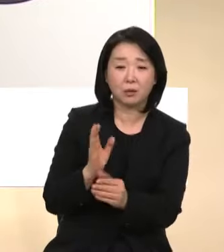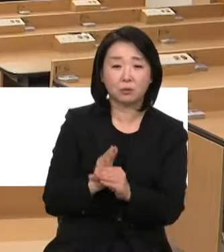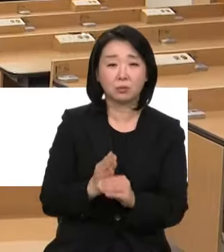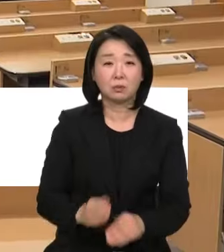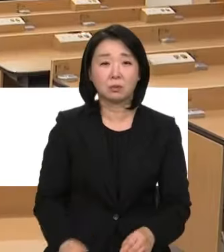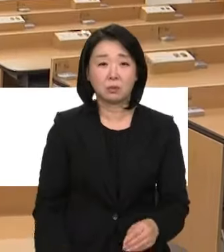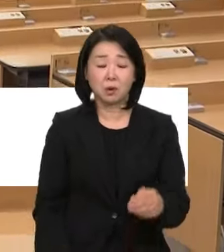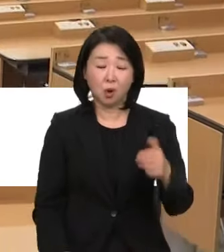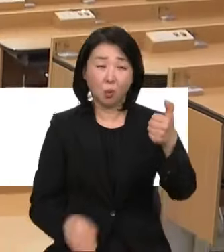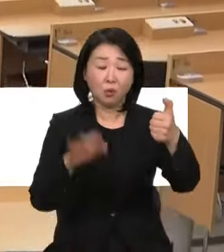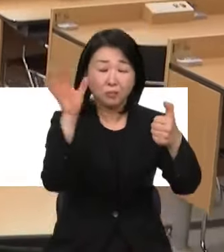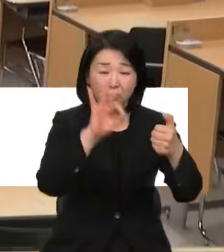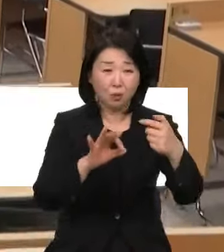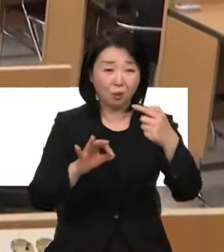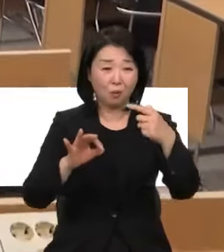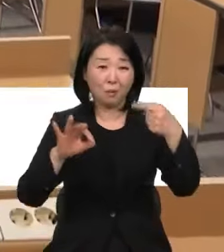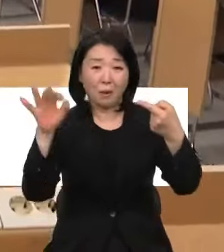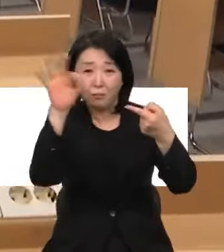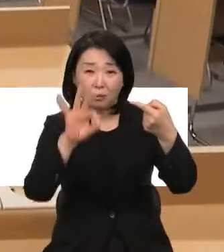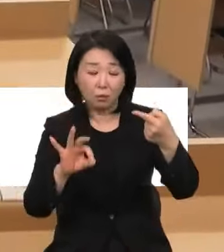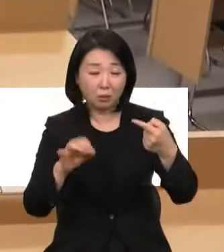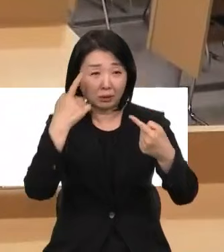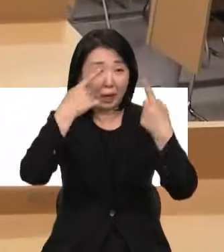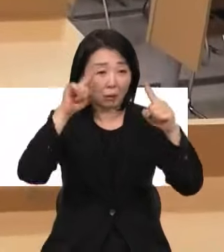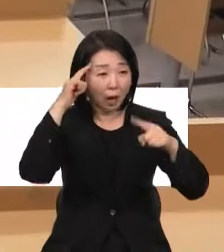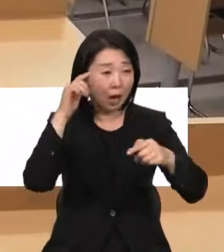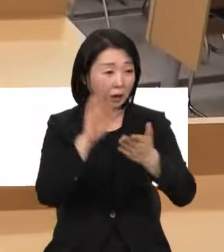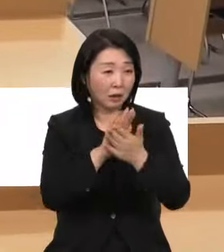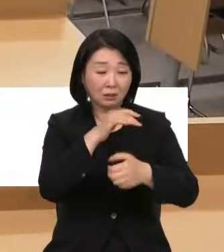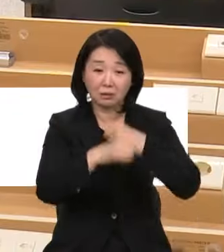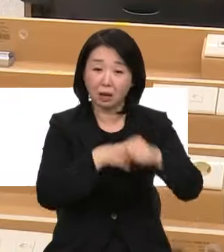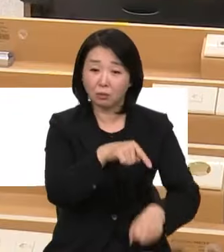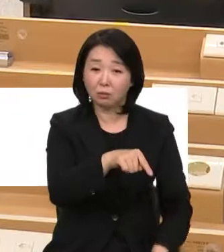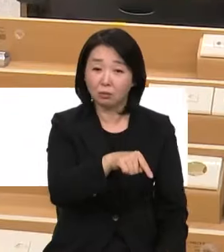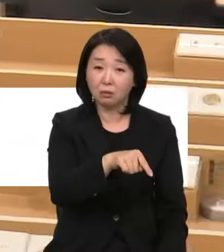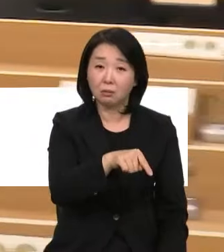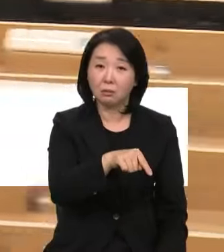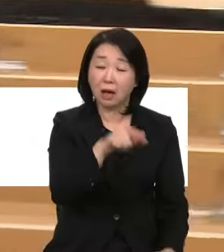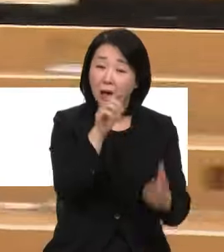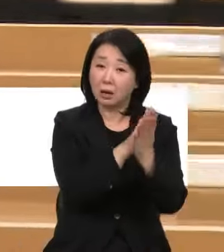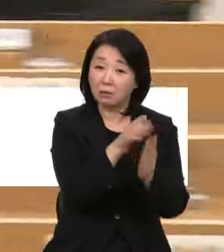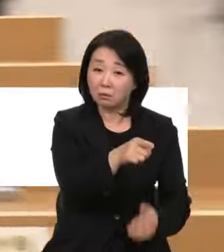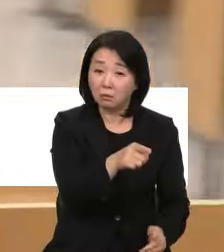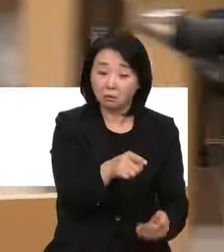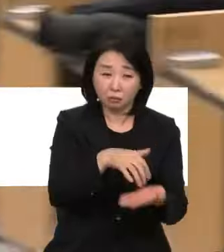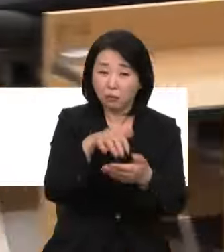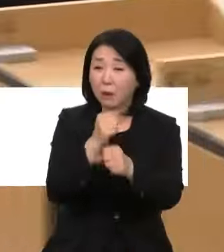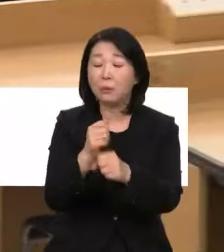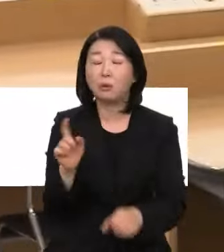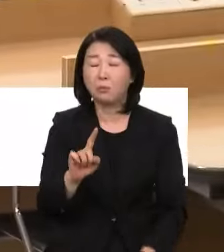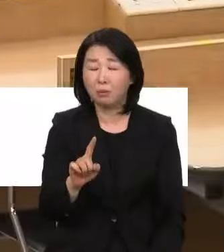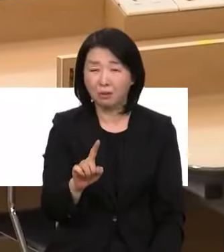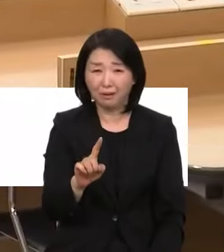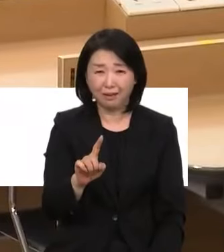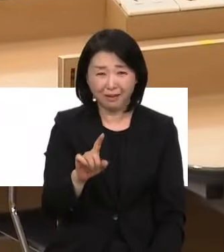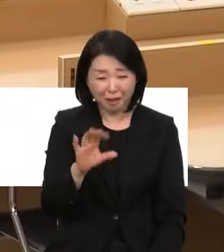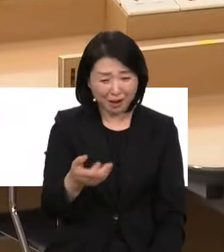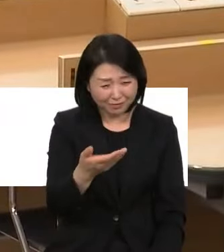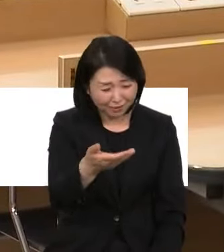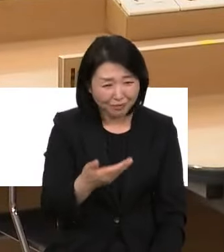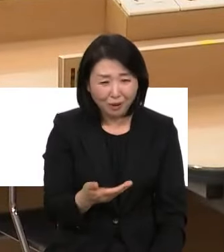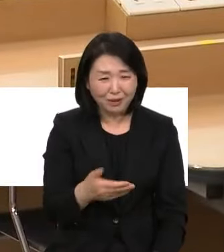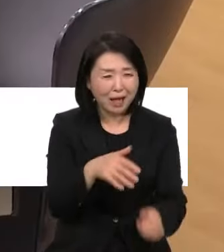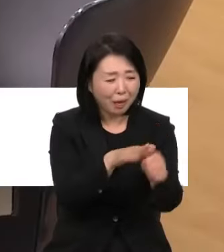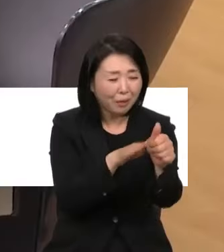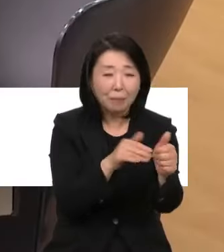100% 대학 자율이라고 하는 것도 어떻게 그런 숫자를 만들어낸 건지 조삼모사죠. 달래기를 하는